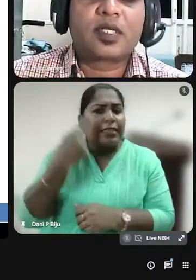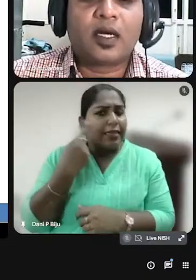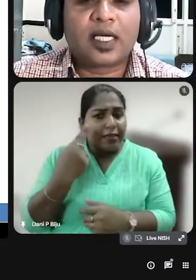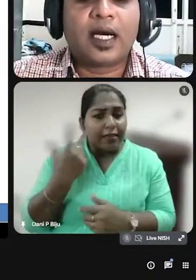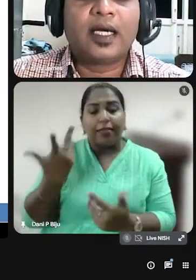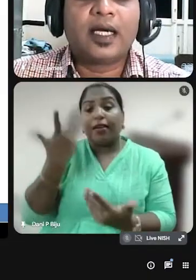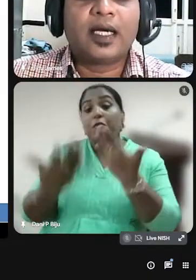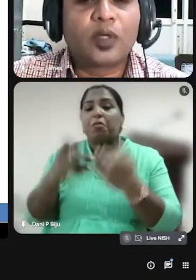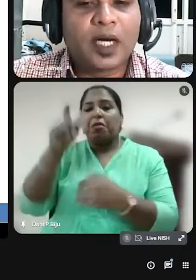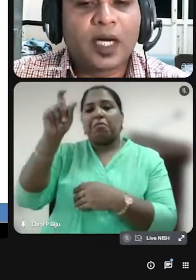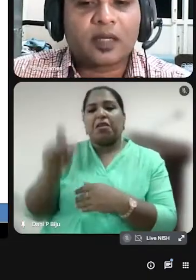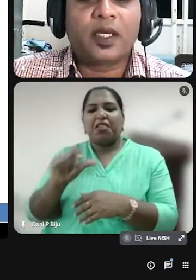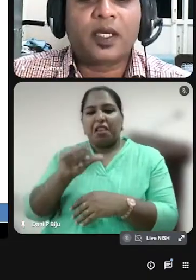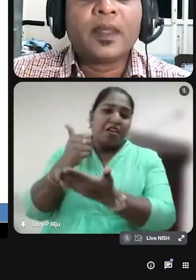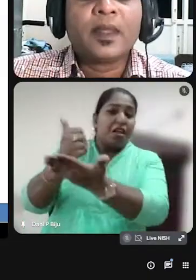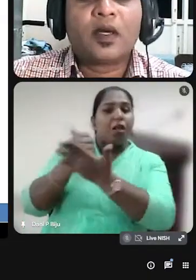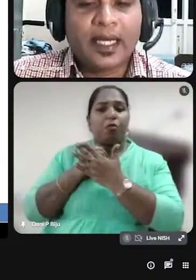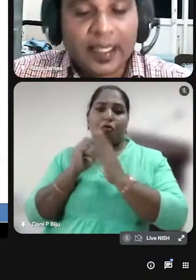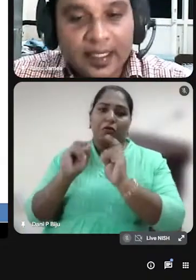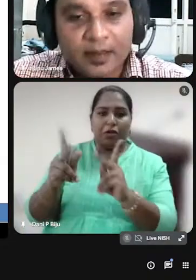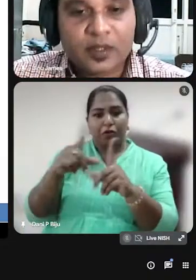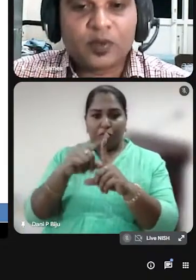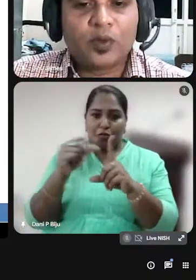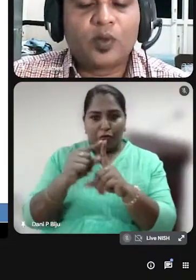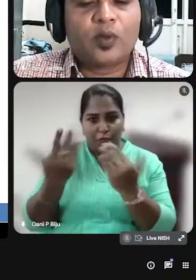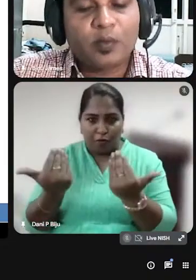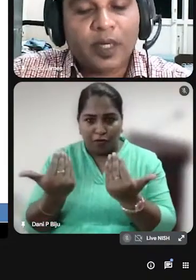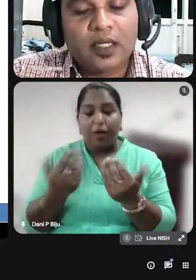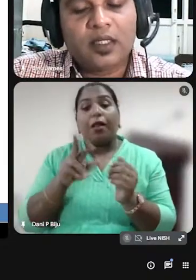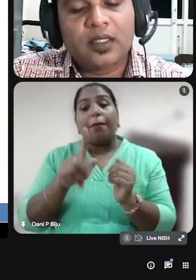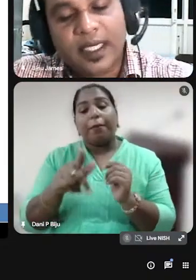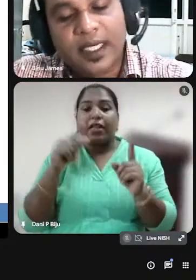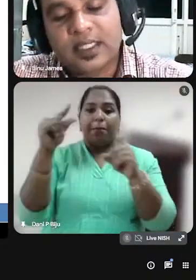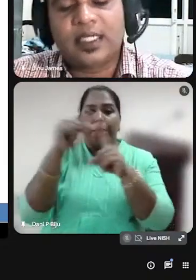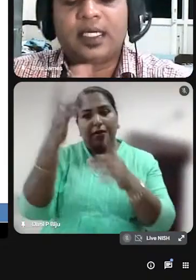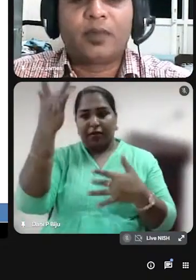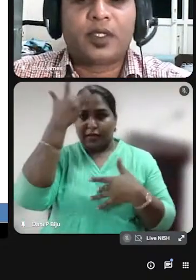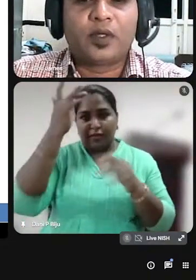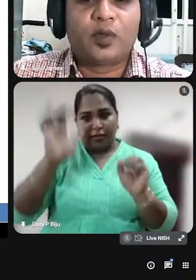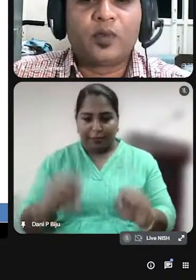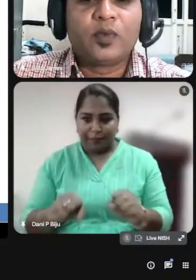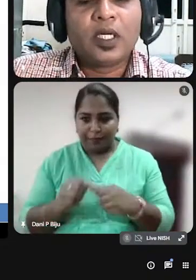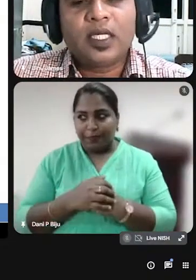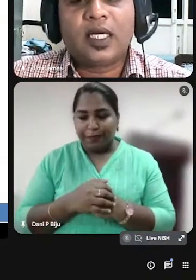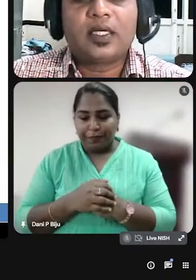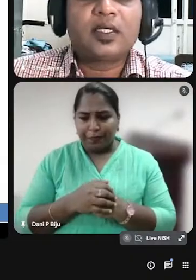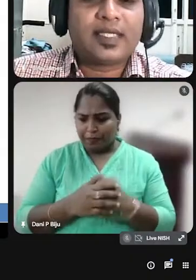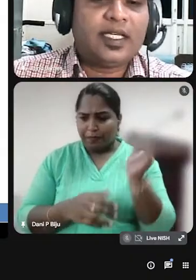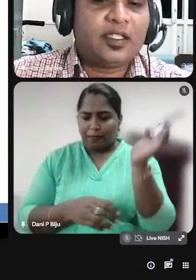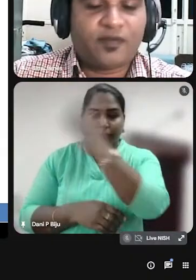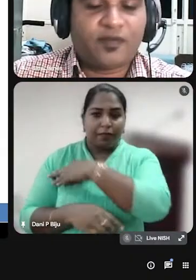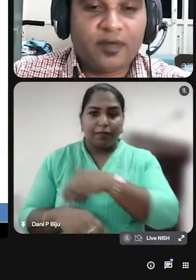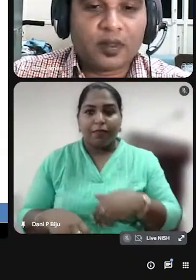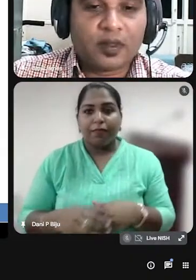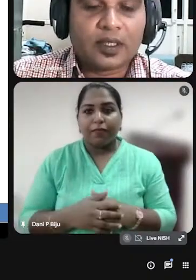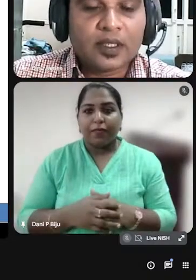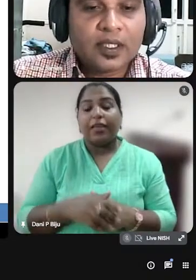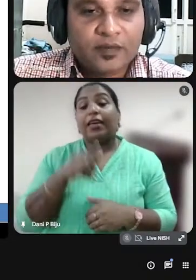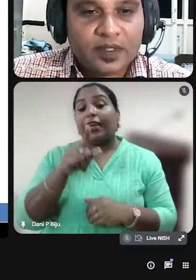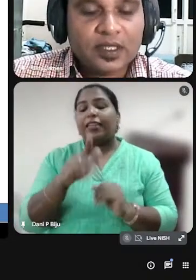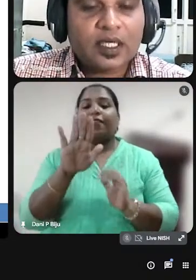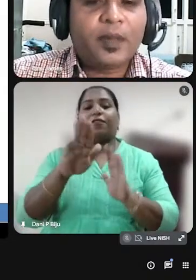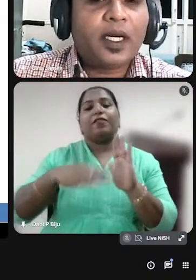ആരുടെയെങ്കിലും സഹായത്തോടുകൂടി മാത്രമേ എണീക്കാൻ പറ്റുള്ളൂ, ബെഡിൽ നിന്ന് എണീറ്റിരിക്കാൻ പറ്റുകയുള്ളൂ. ഇതാണ് സ്റ്റേജ് 5 എന്ന്